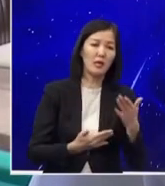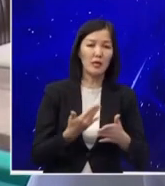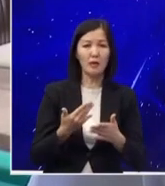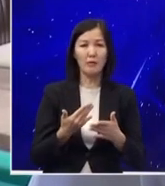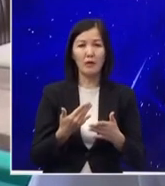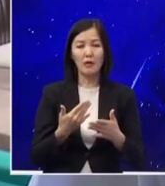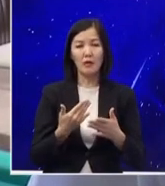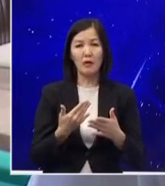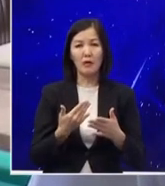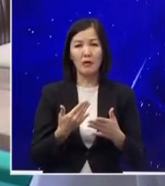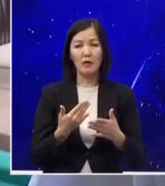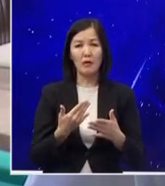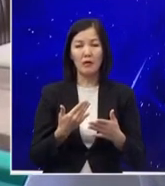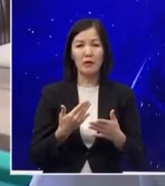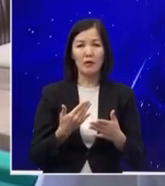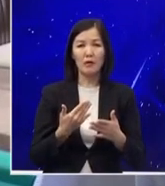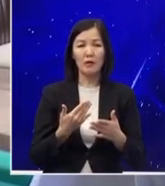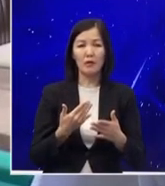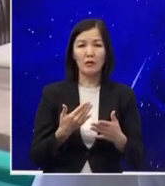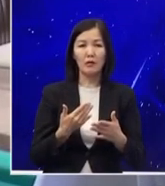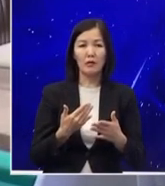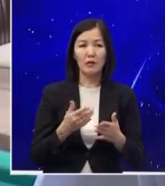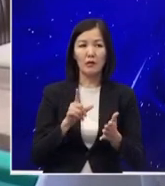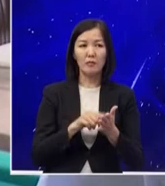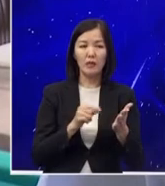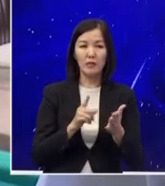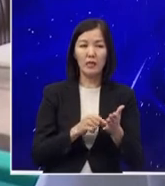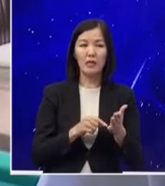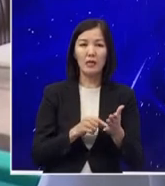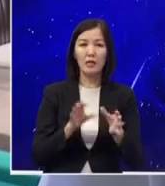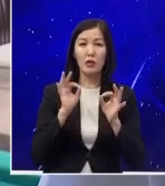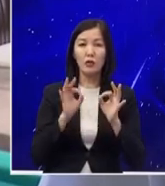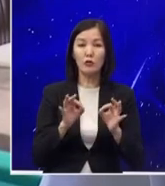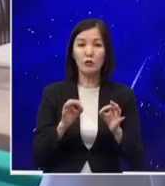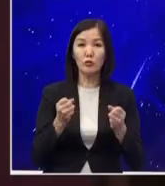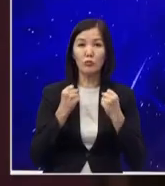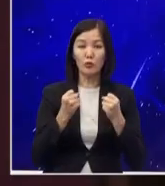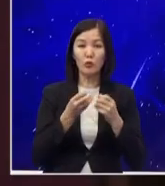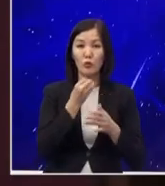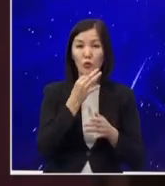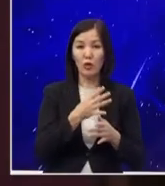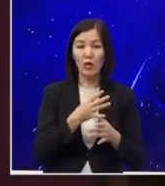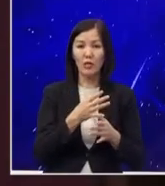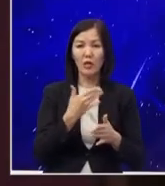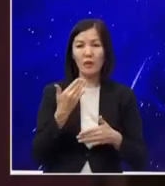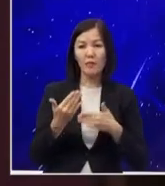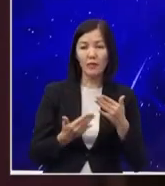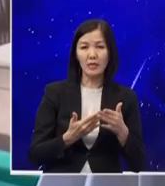жақты тіпі пенсионерге доступный спорт қой. Сондықтан осыны жақсы көремін. Қозғалыста